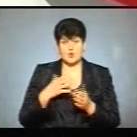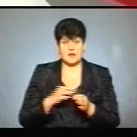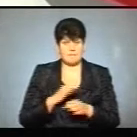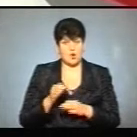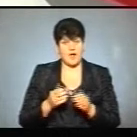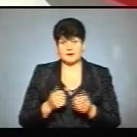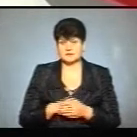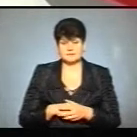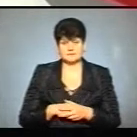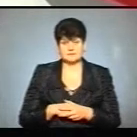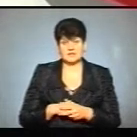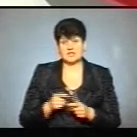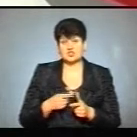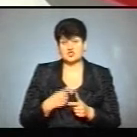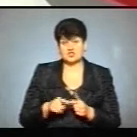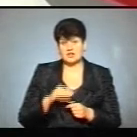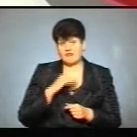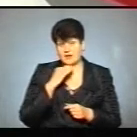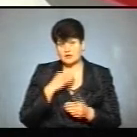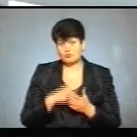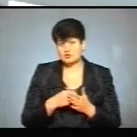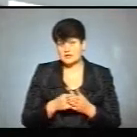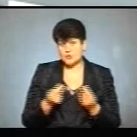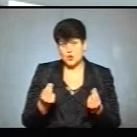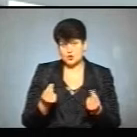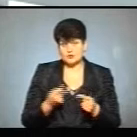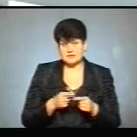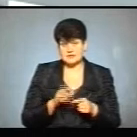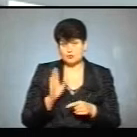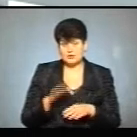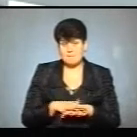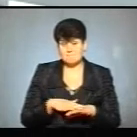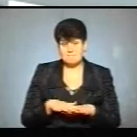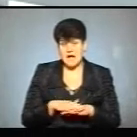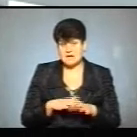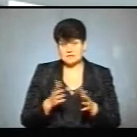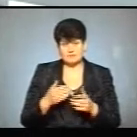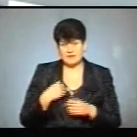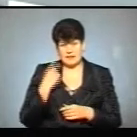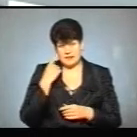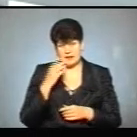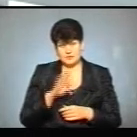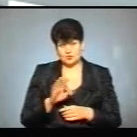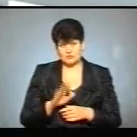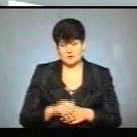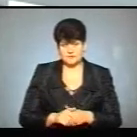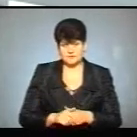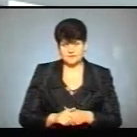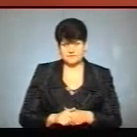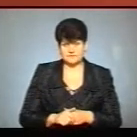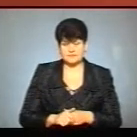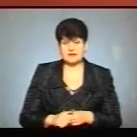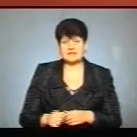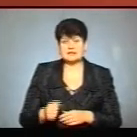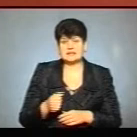І чи хватить бюджету грошей для того, щоб це було масово? Можливо, не думаю. Скільки це коштує? Ні, на жаль,